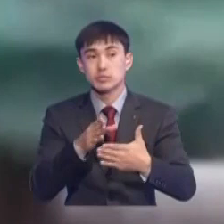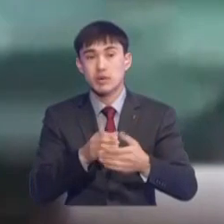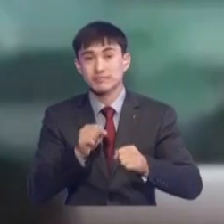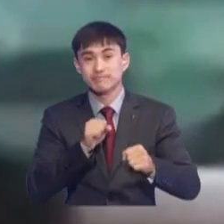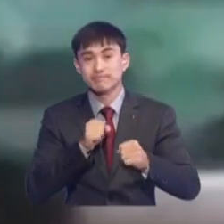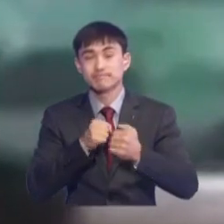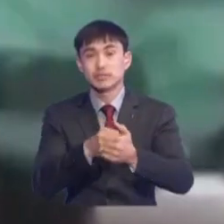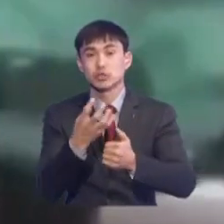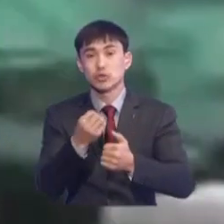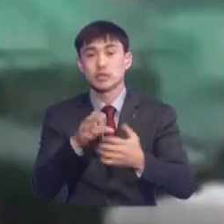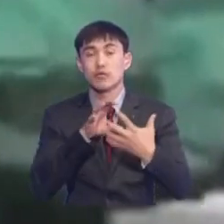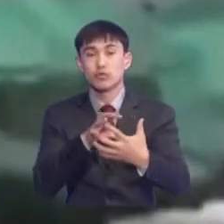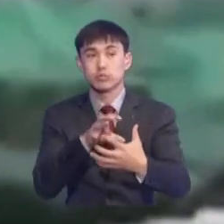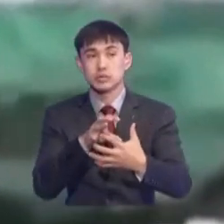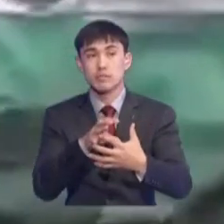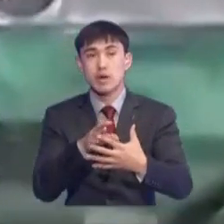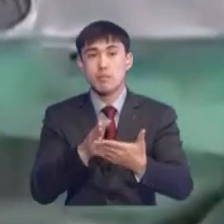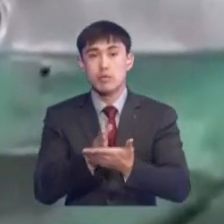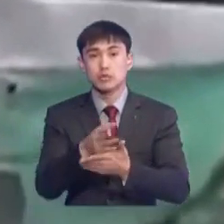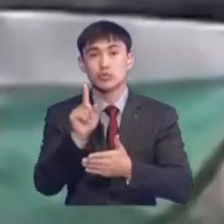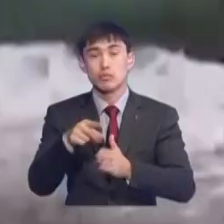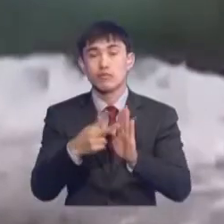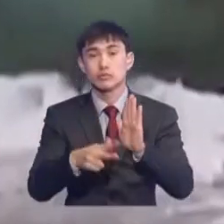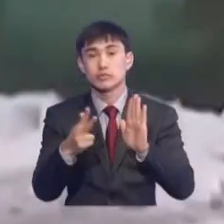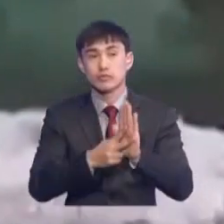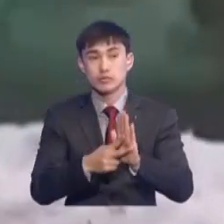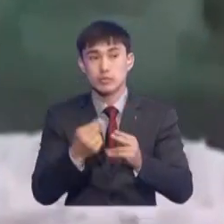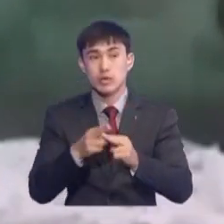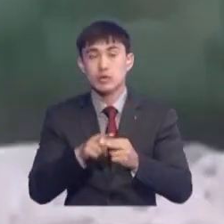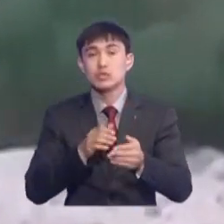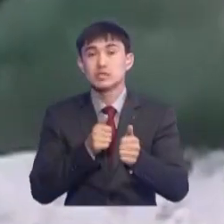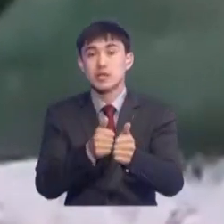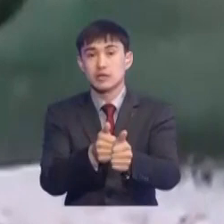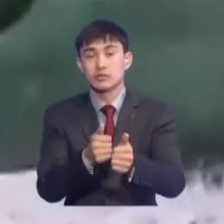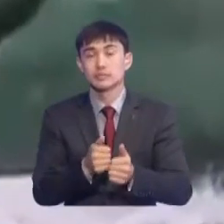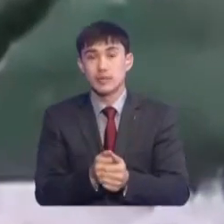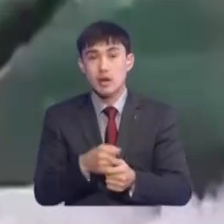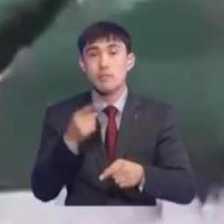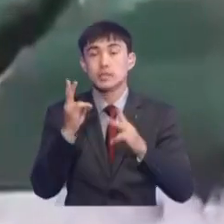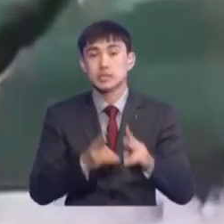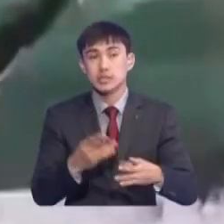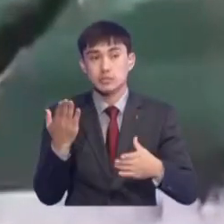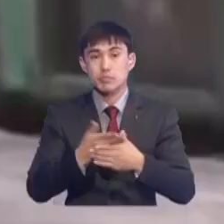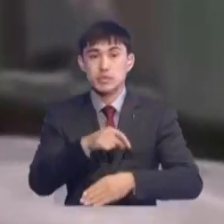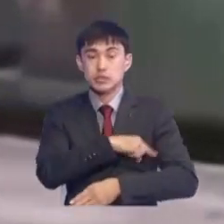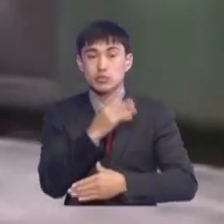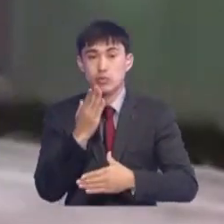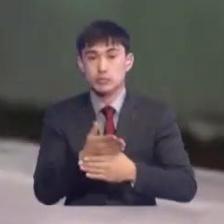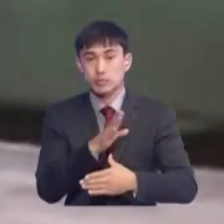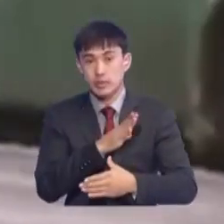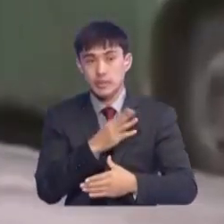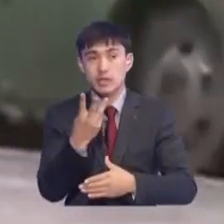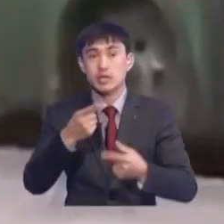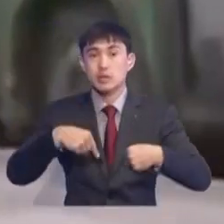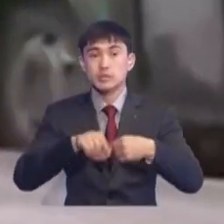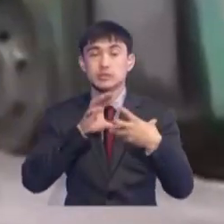столкнулся с ещё одним автобусом маршрута номер 88 который следовал попутно пострадавшим оказана медицинская помощь три